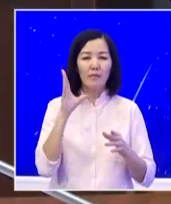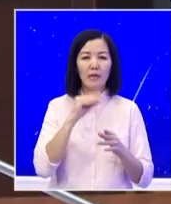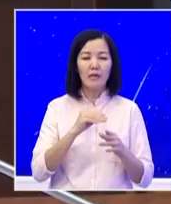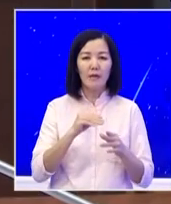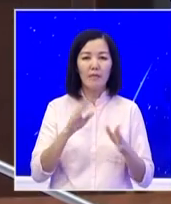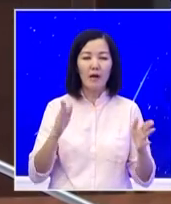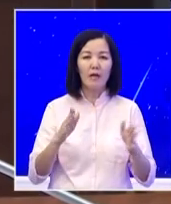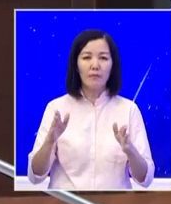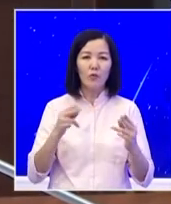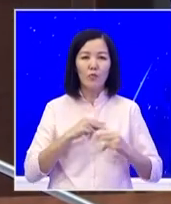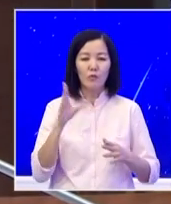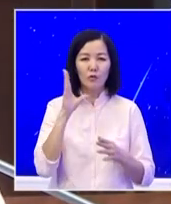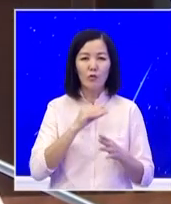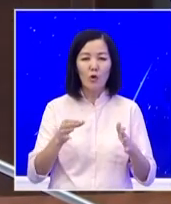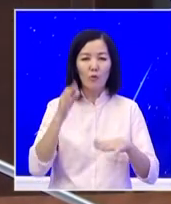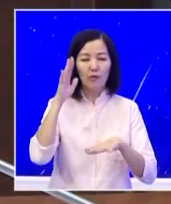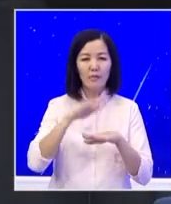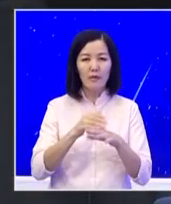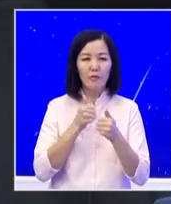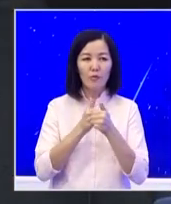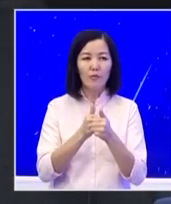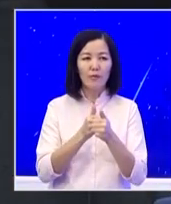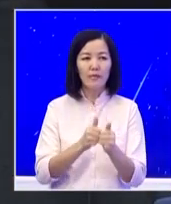өмір сүруі тиіс, дейді облыс әкімінің орынбасары.